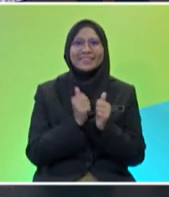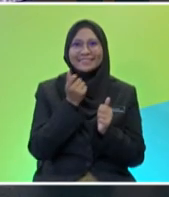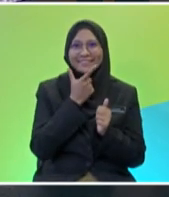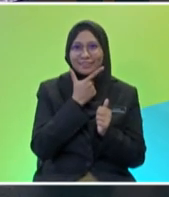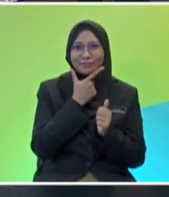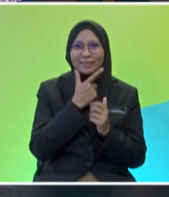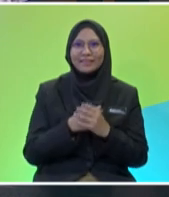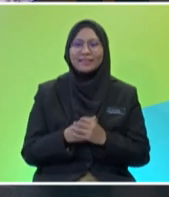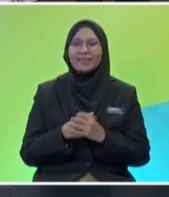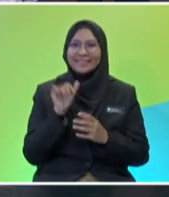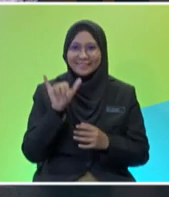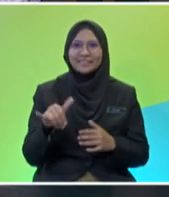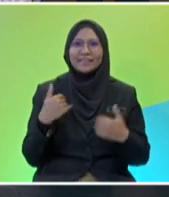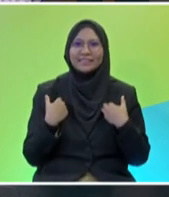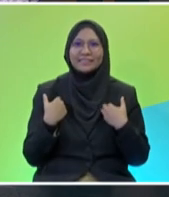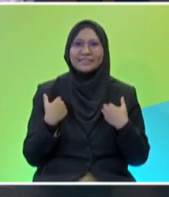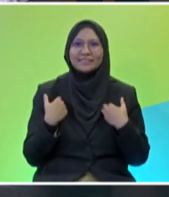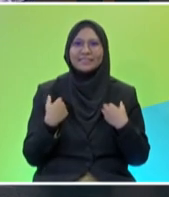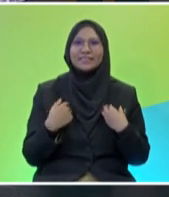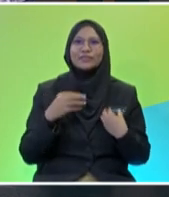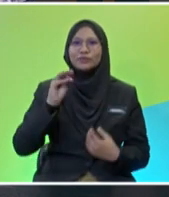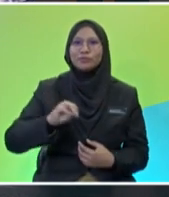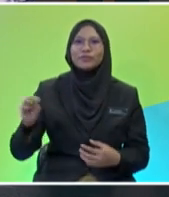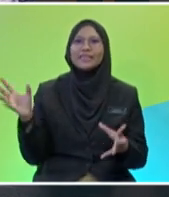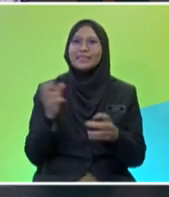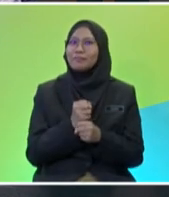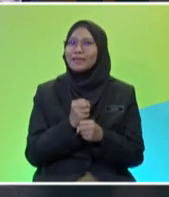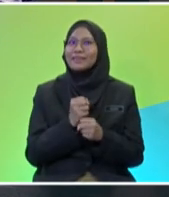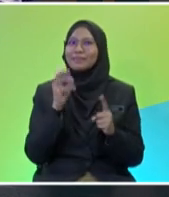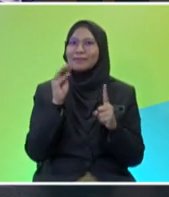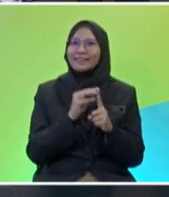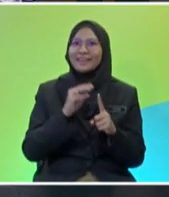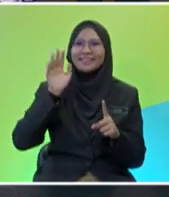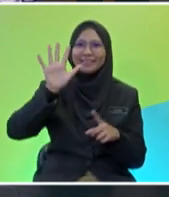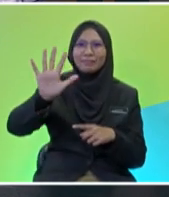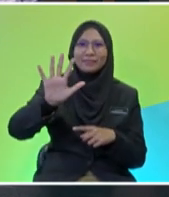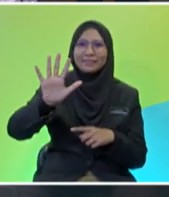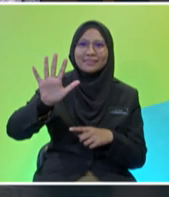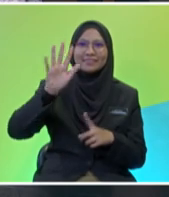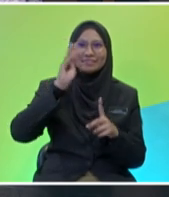Oke untuk ini saya boleh bagi mereka waktu poin Lima